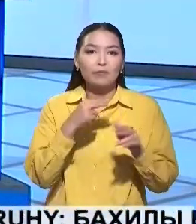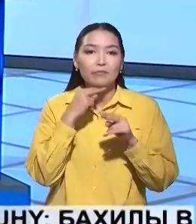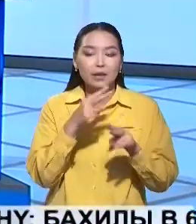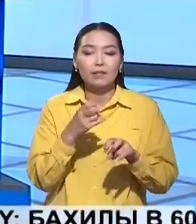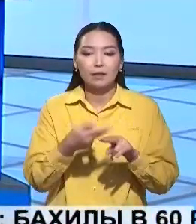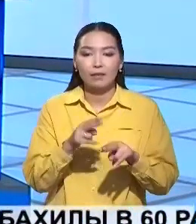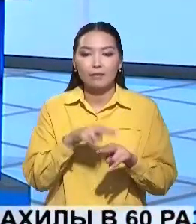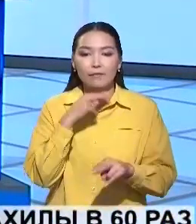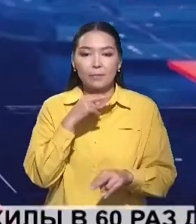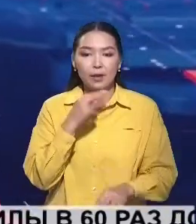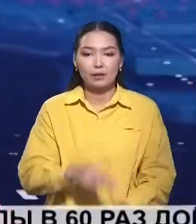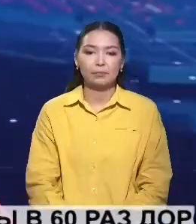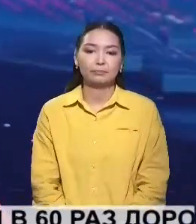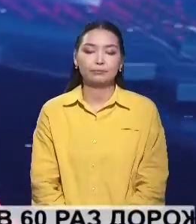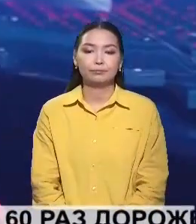это внимание.